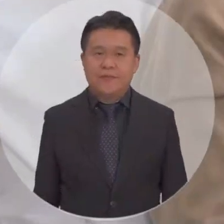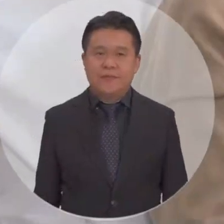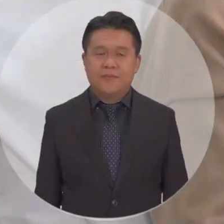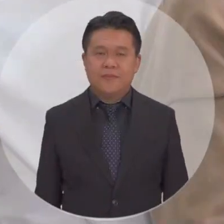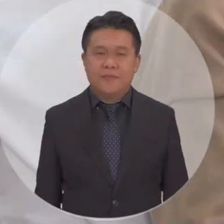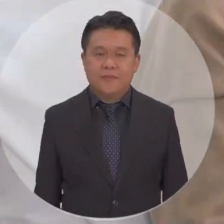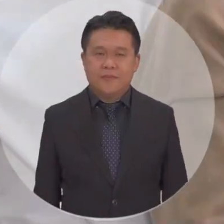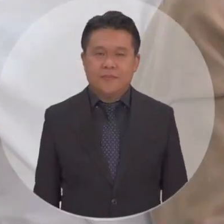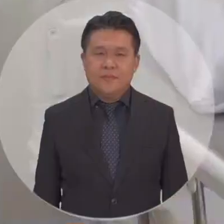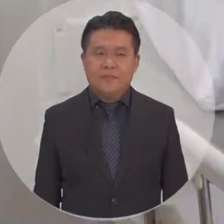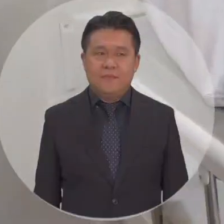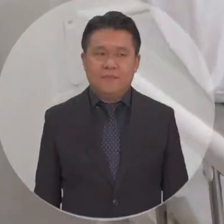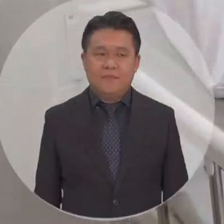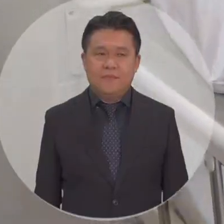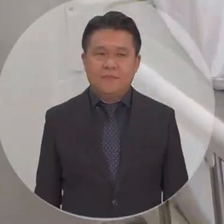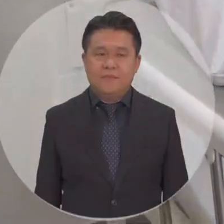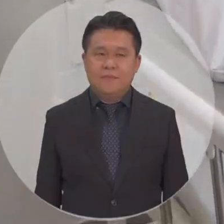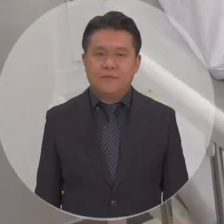알려줍니다.